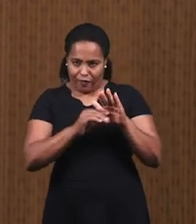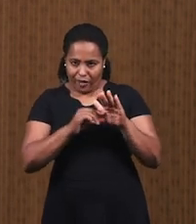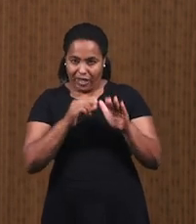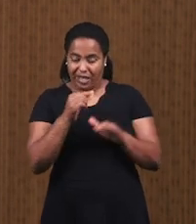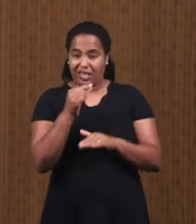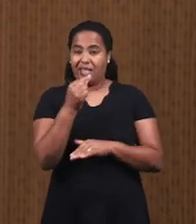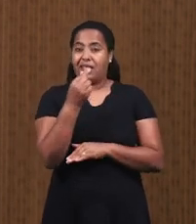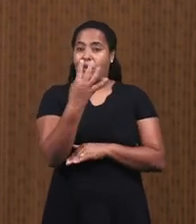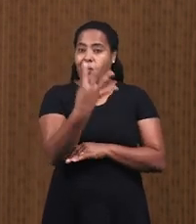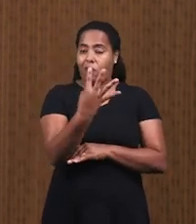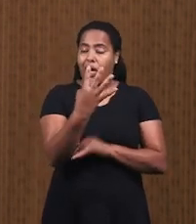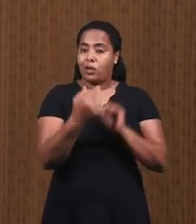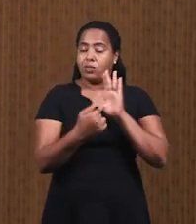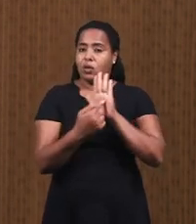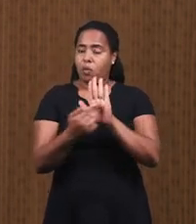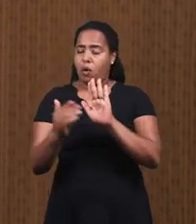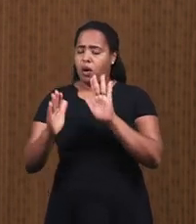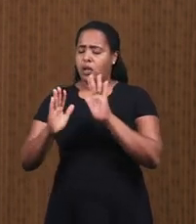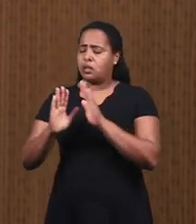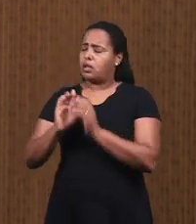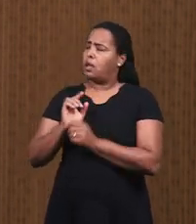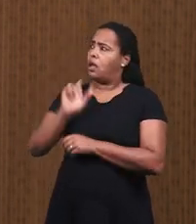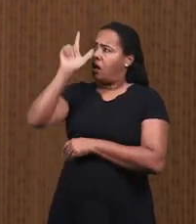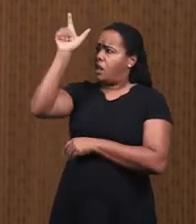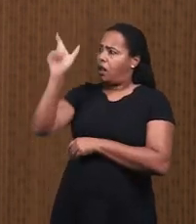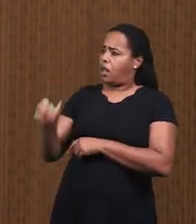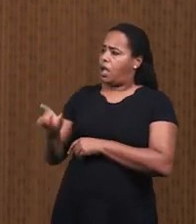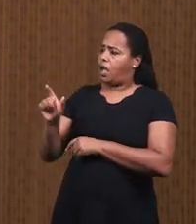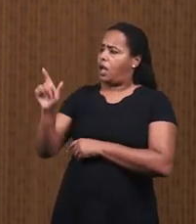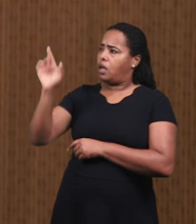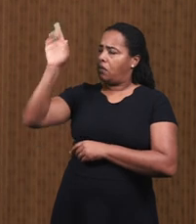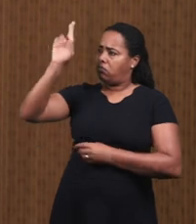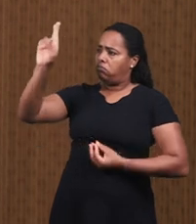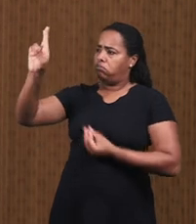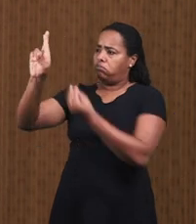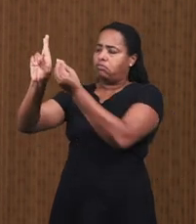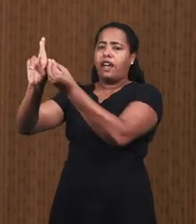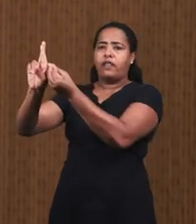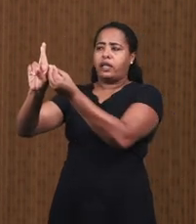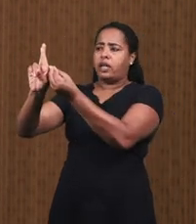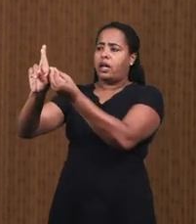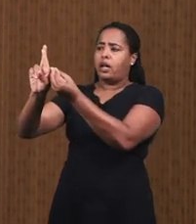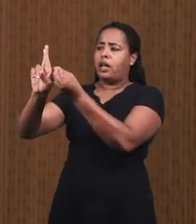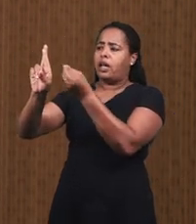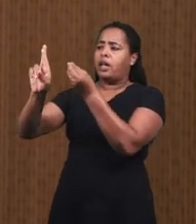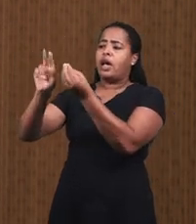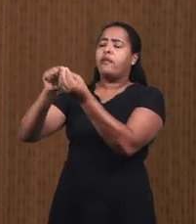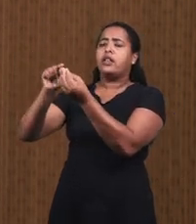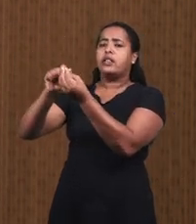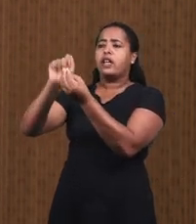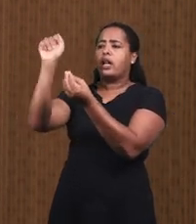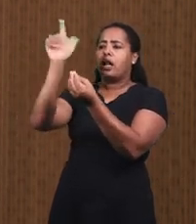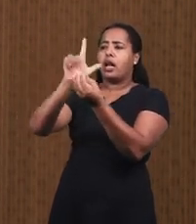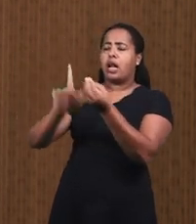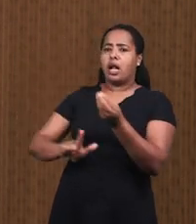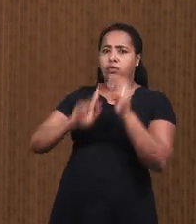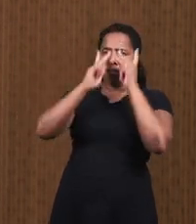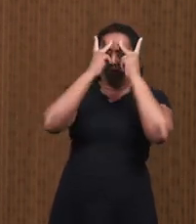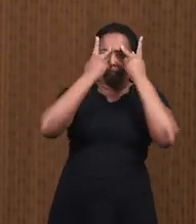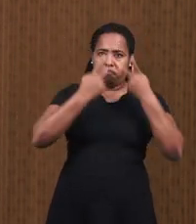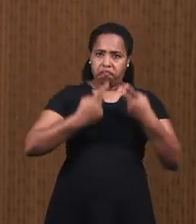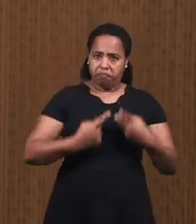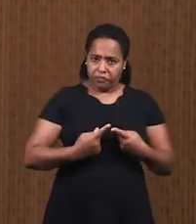Иоанна, 1 глава, 4 стих, говорит, в нем была жизнь, и жизнь была свет человеков.